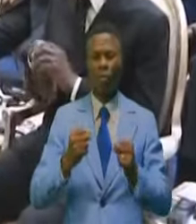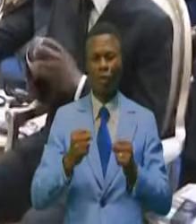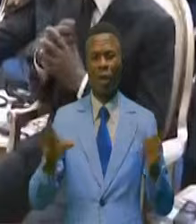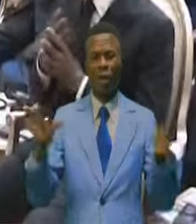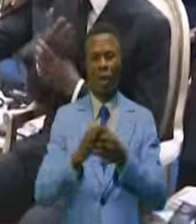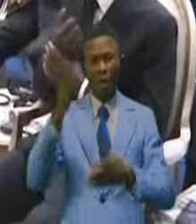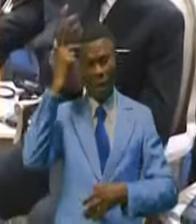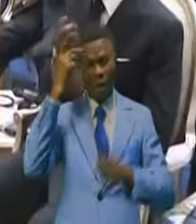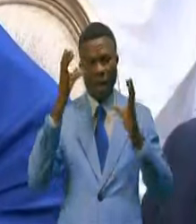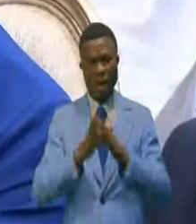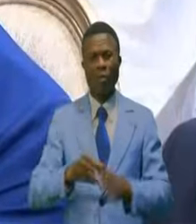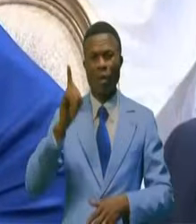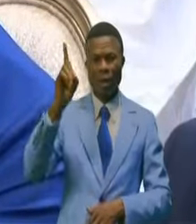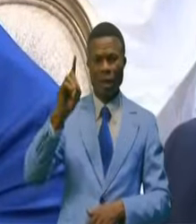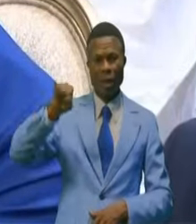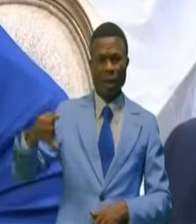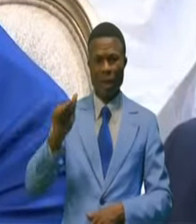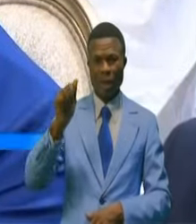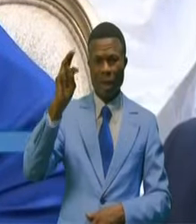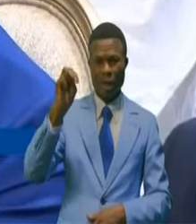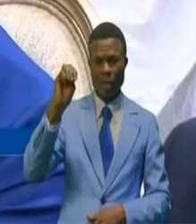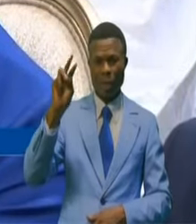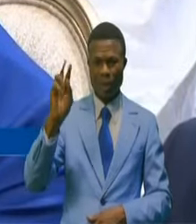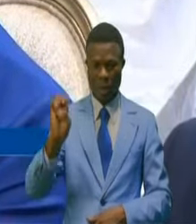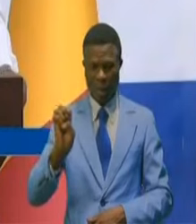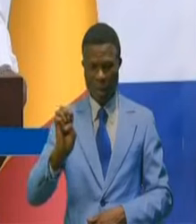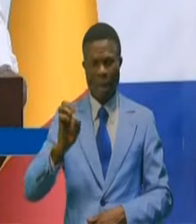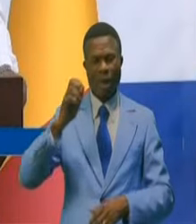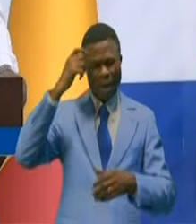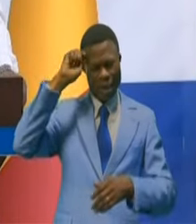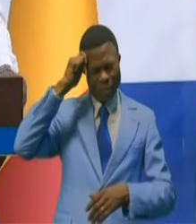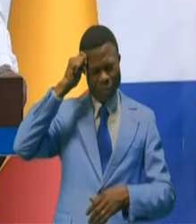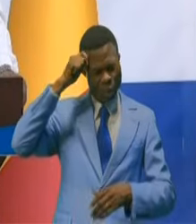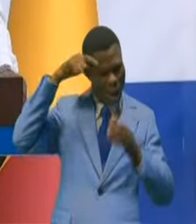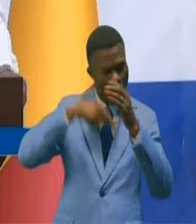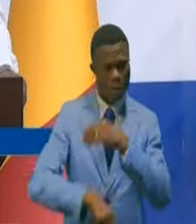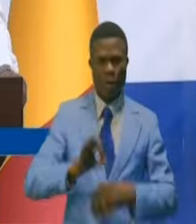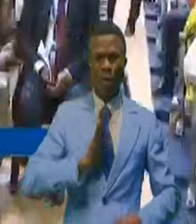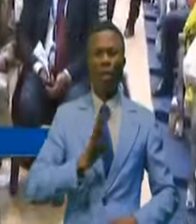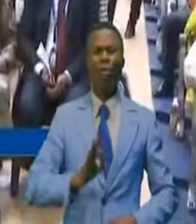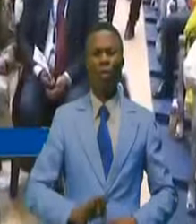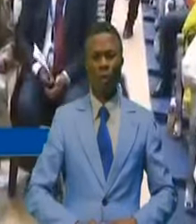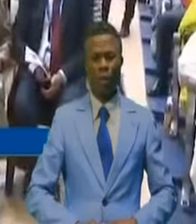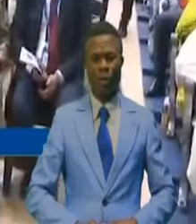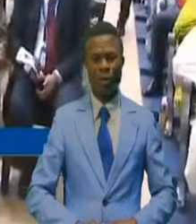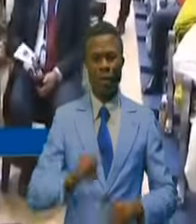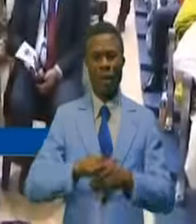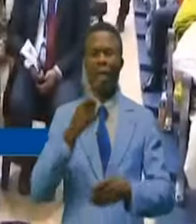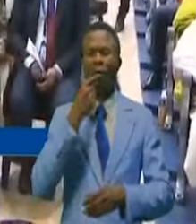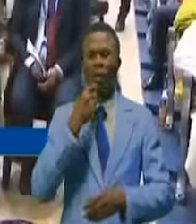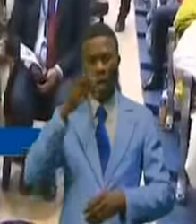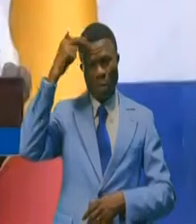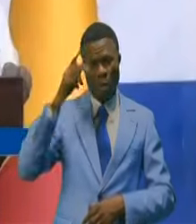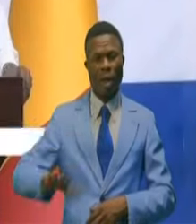Kinshasa et N'Djamena. Une manière d'immortaliser davantage Félix-Antoine Tshisekedi dans l'histoire